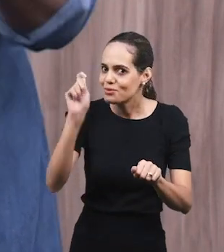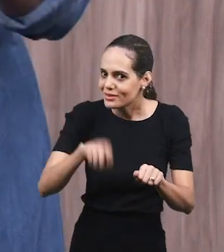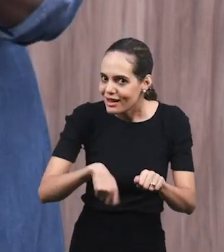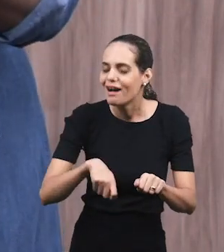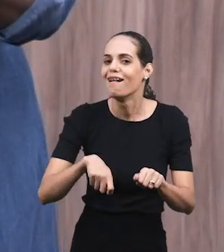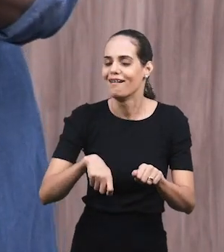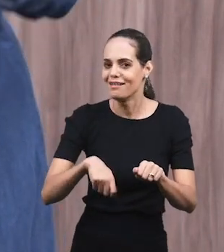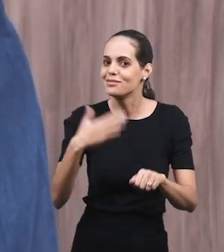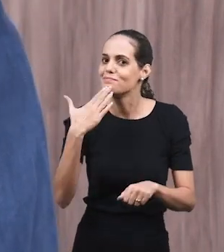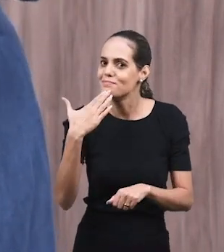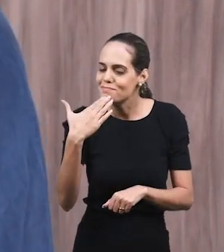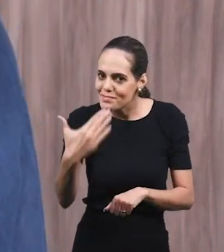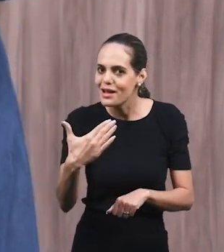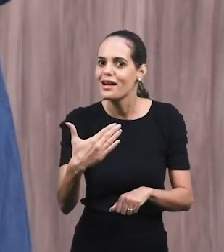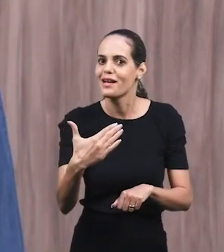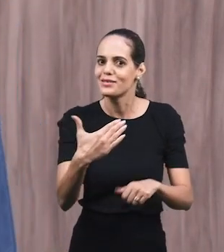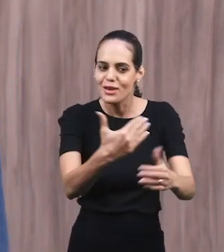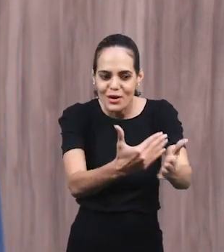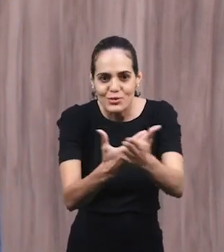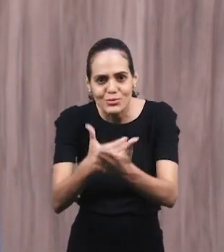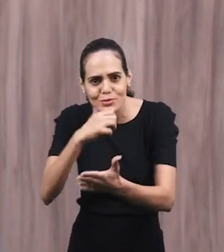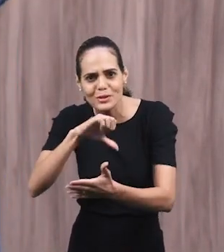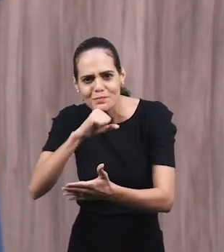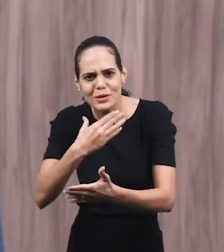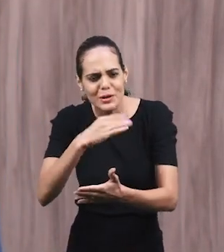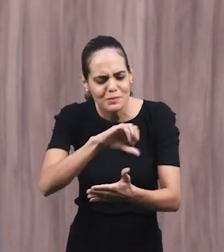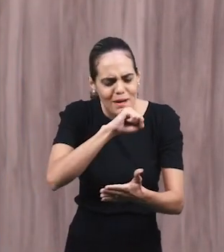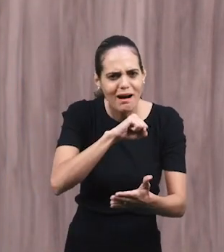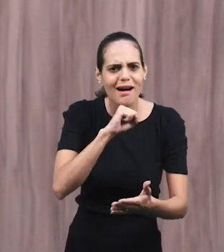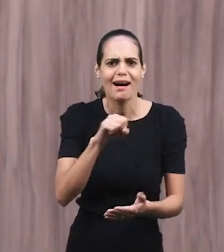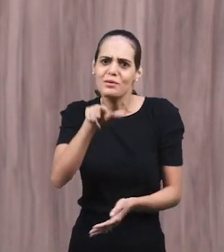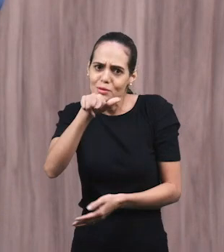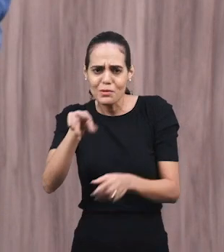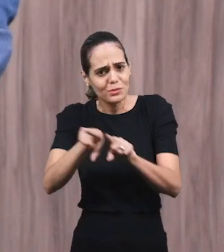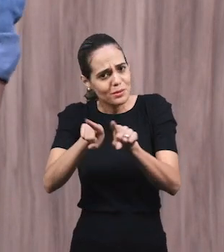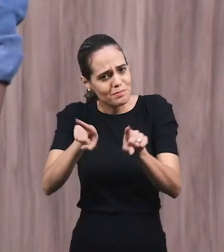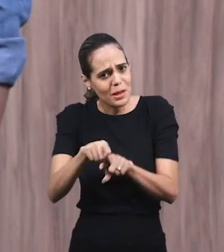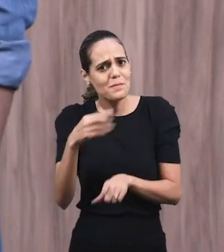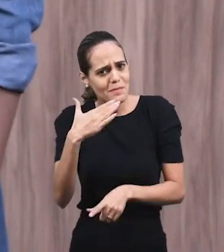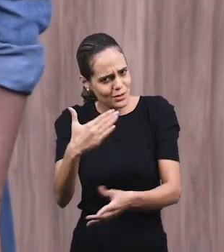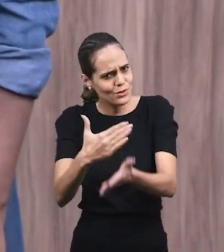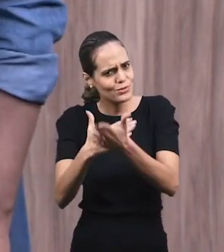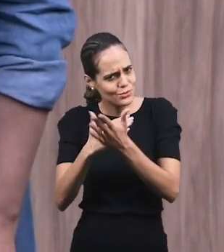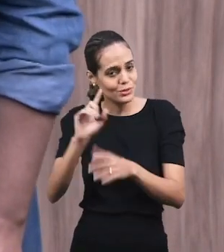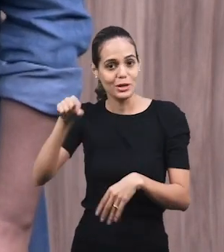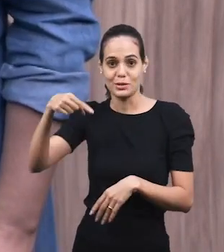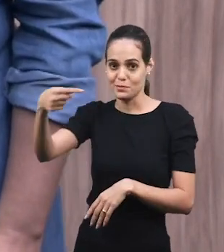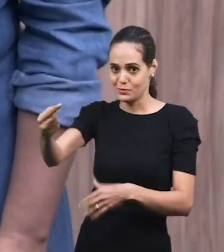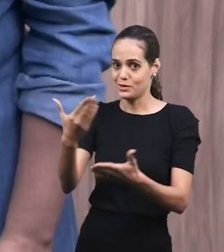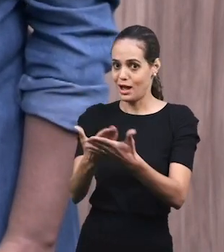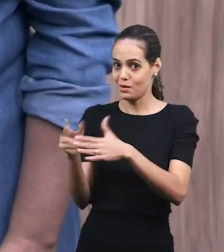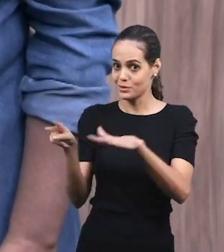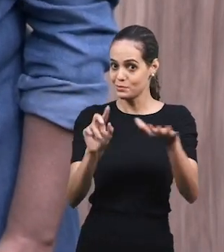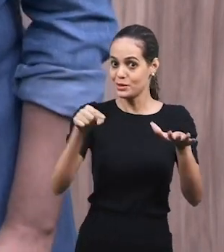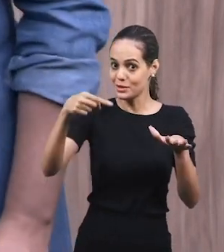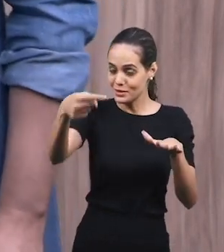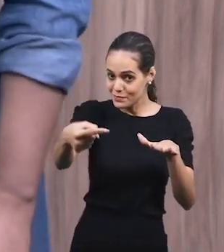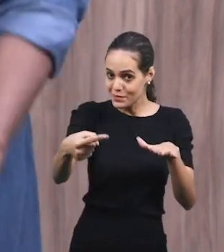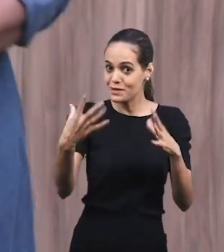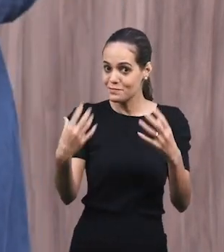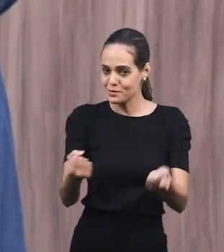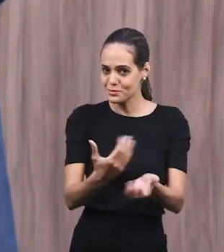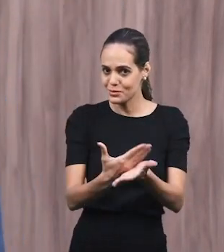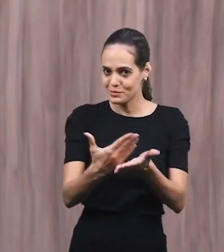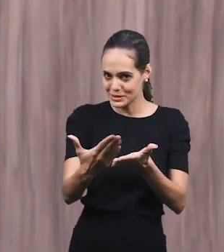temps. Demandez aux parents ou votre frère plus âgé et nous allons participer. À la prochaine étude, on va déjà